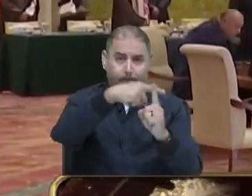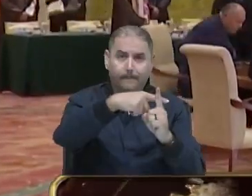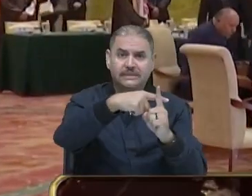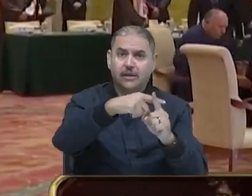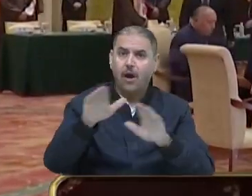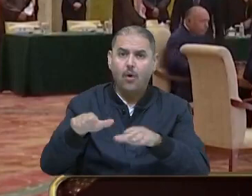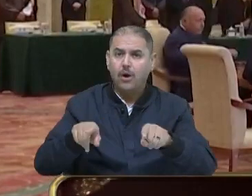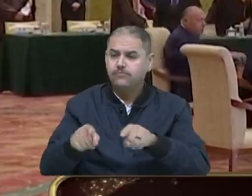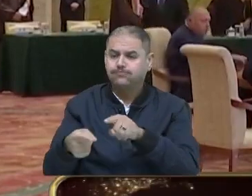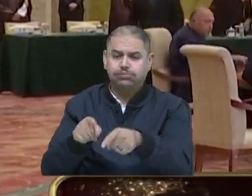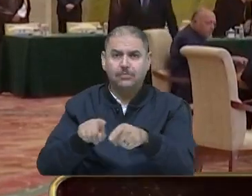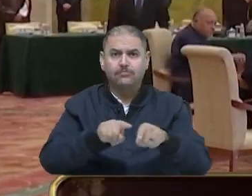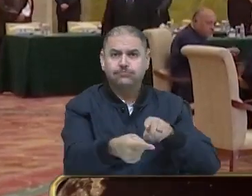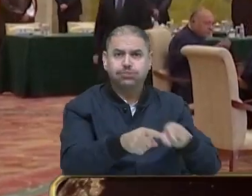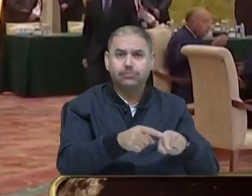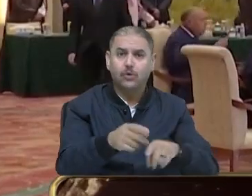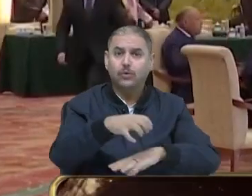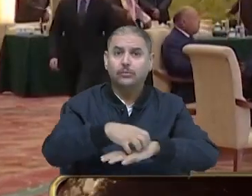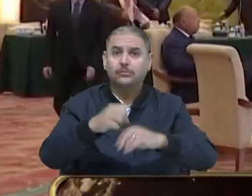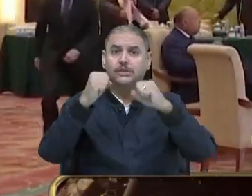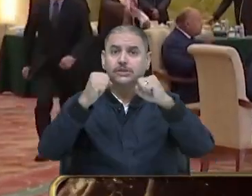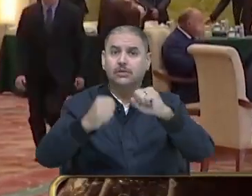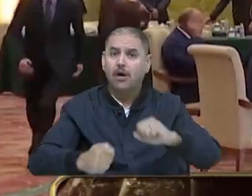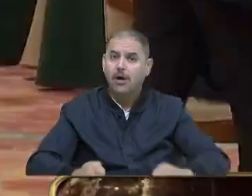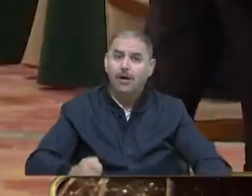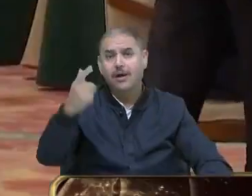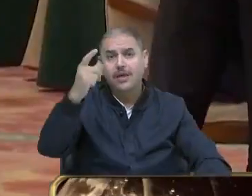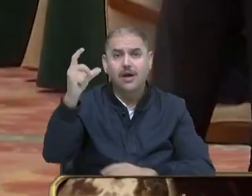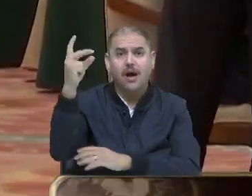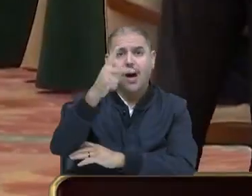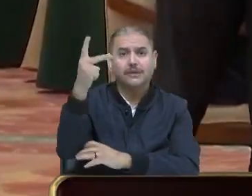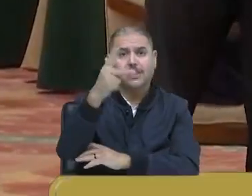ما يتعرض له المسجد الاقصى المبارك